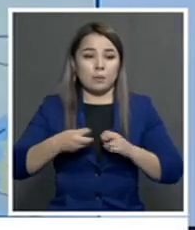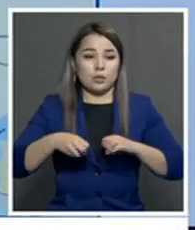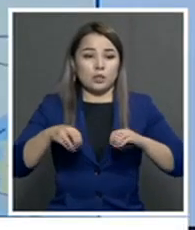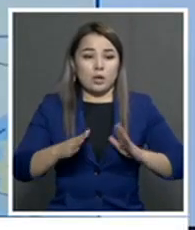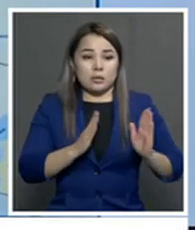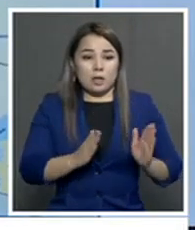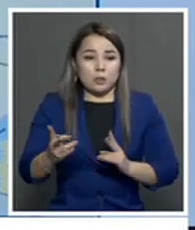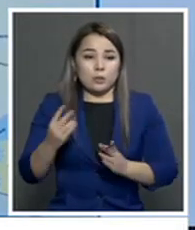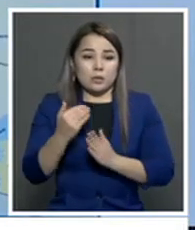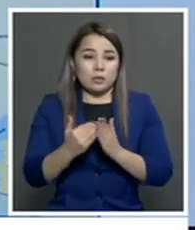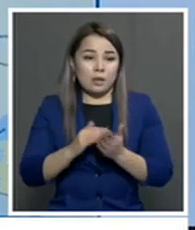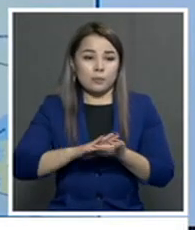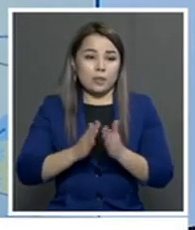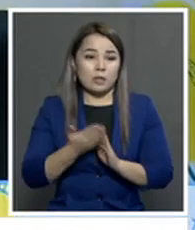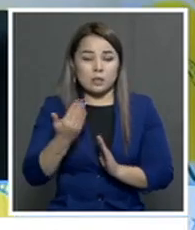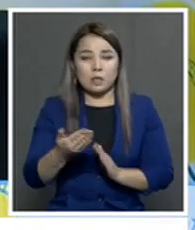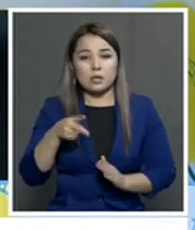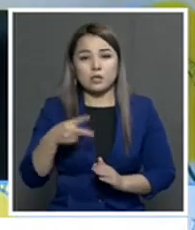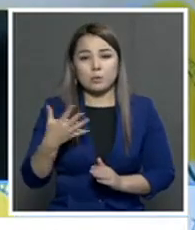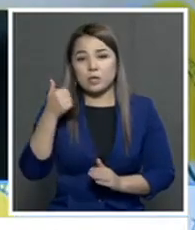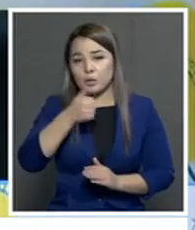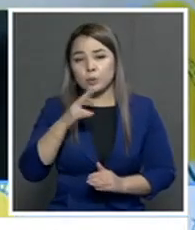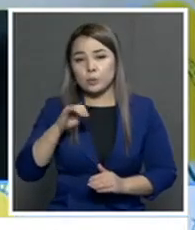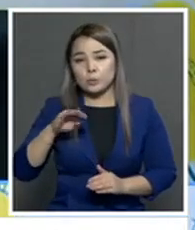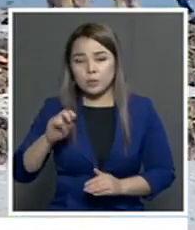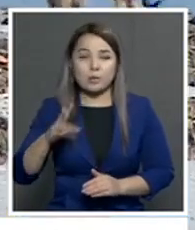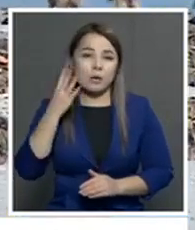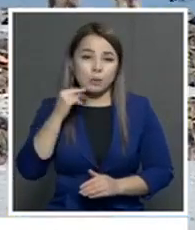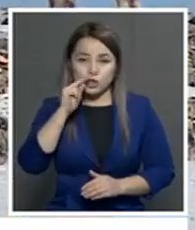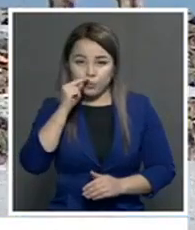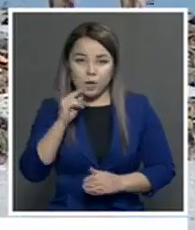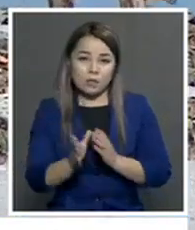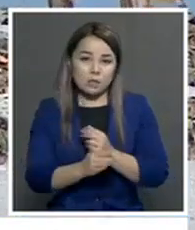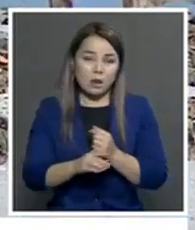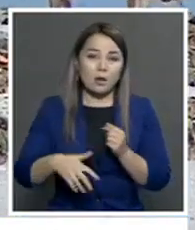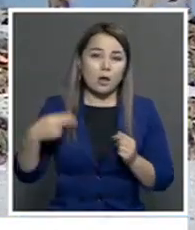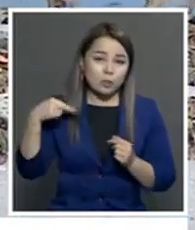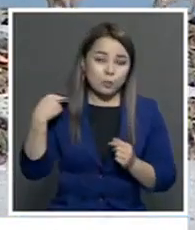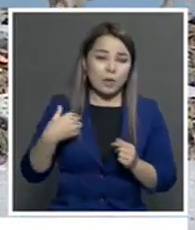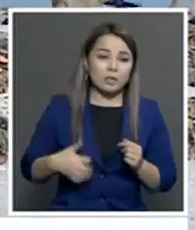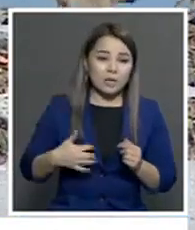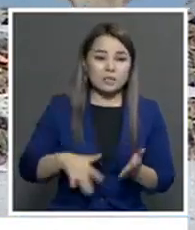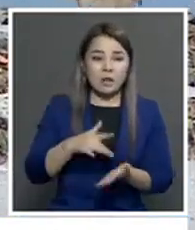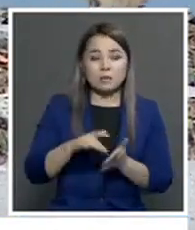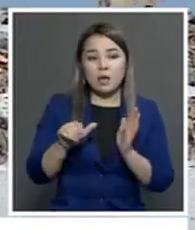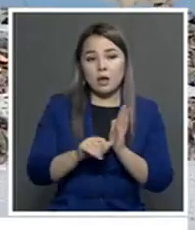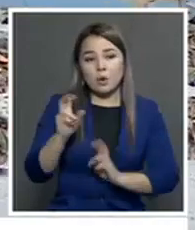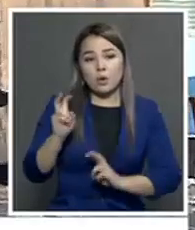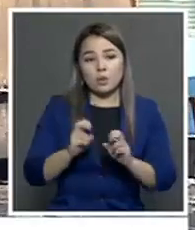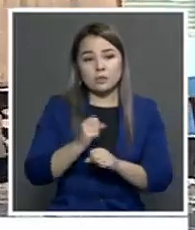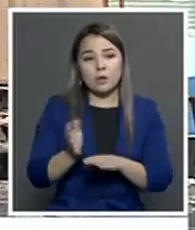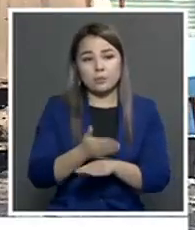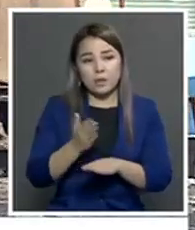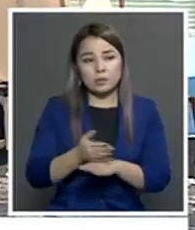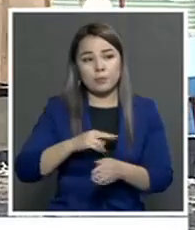тиіс. 2025 жылға дейін Нұр-Сұлтан, Алматы, Шымкент, Атырау, Ақтөбе мен Тараз қалаларында 6 қоқыс өңдейтін зауыт пилоттық жоба ретінде